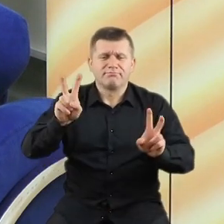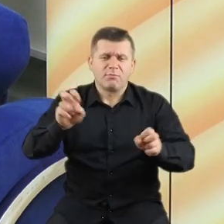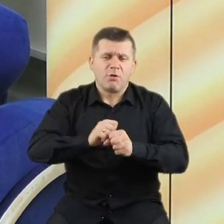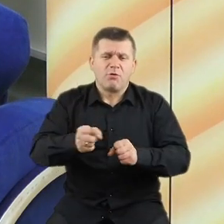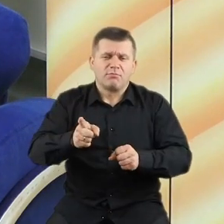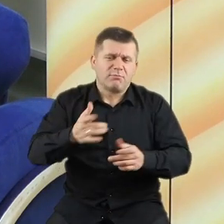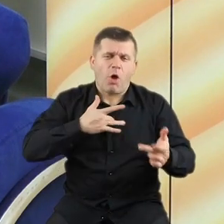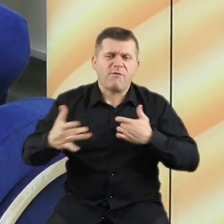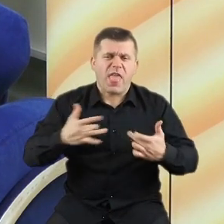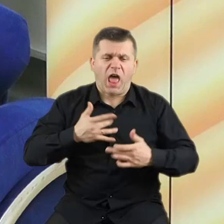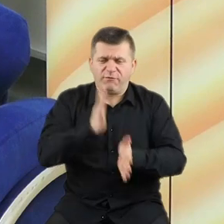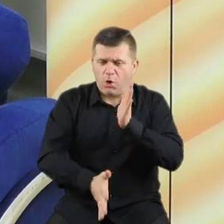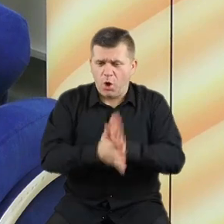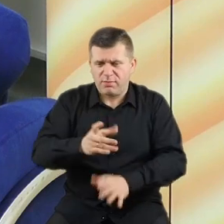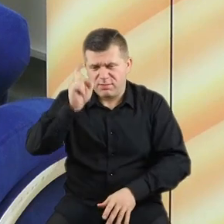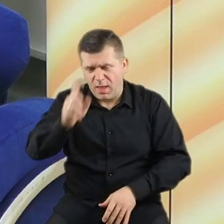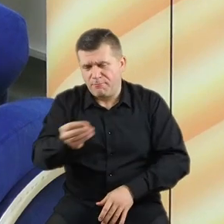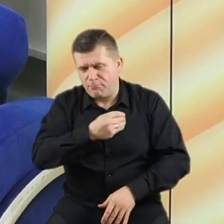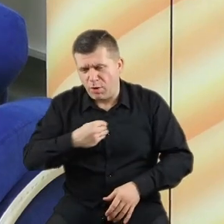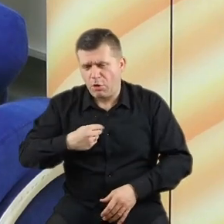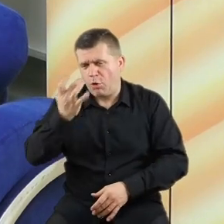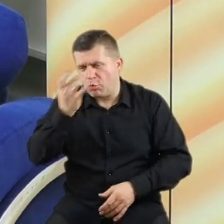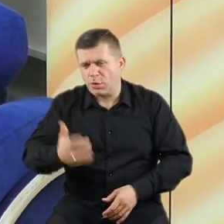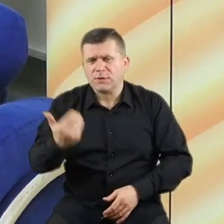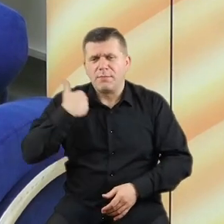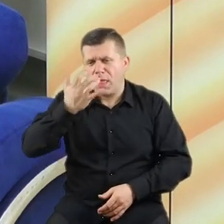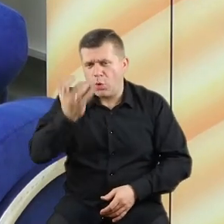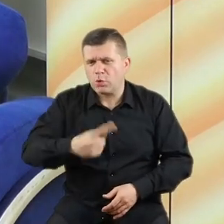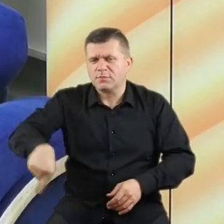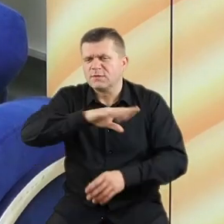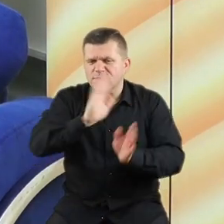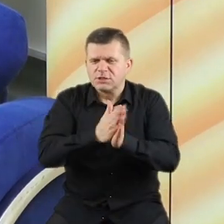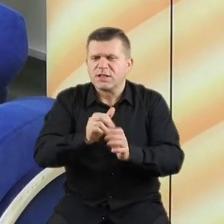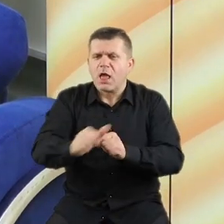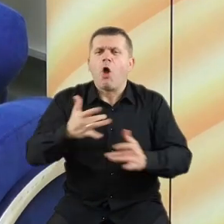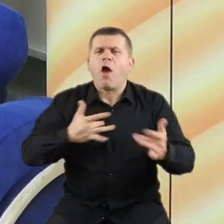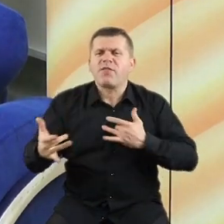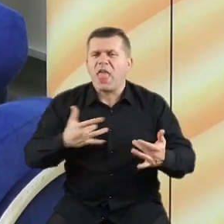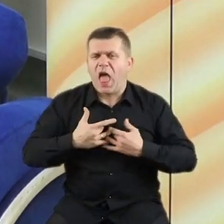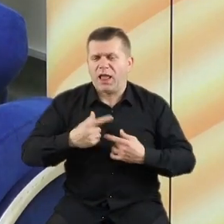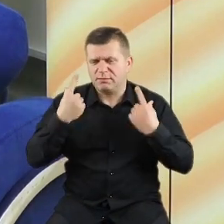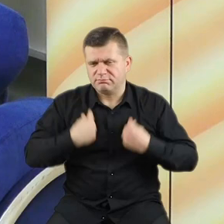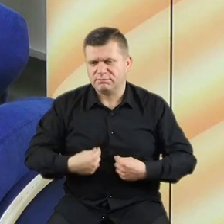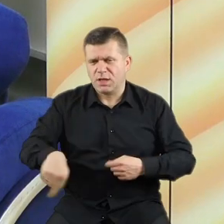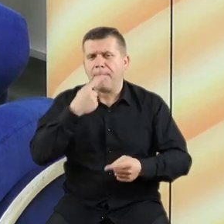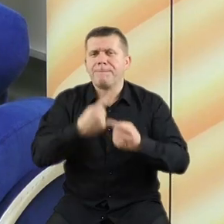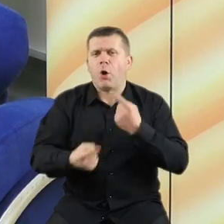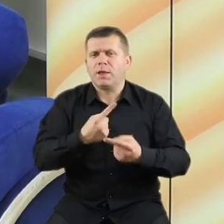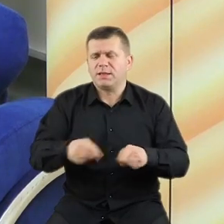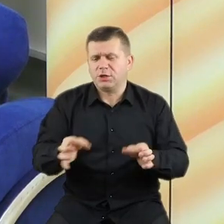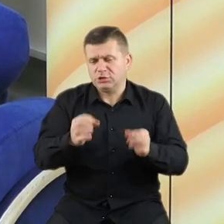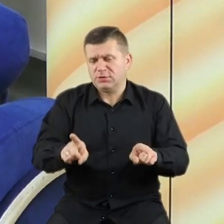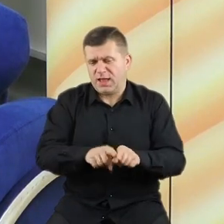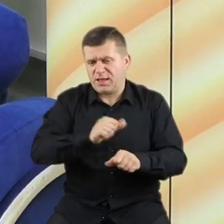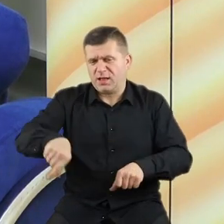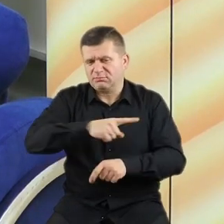są ofiarami wojny. Czy Niemcy, czy Rosjanie, czy Białorusini, to wszyscy jesteśmy ofiarami tej polityki. Tak jak dzisiaj zresztą